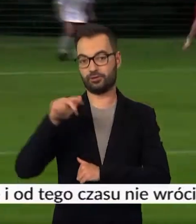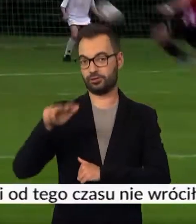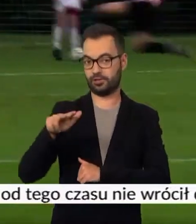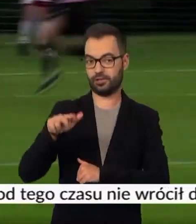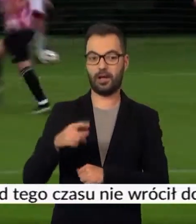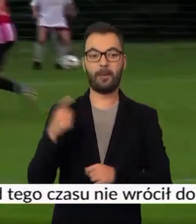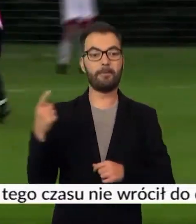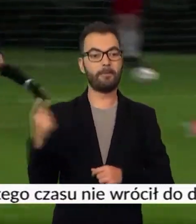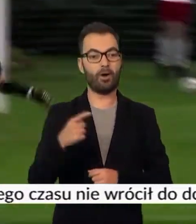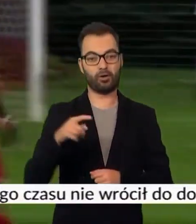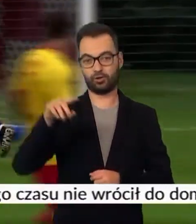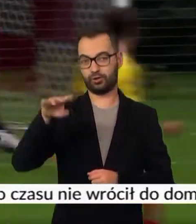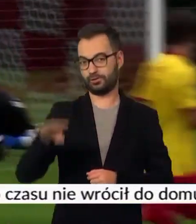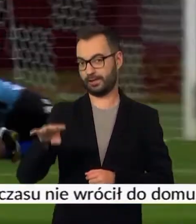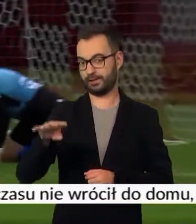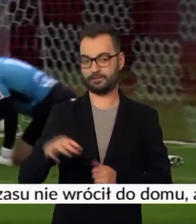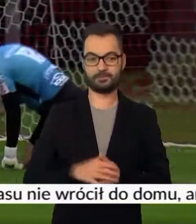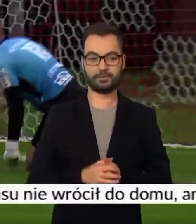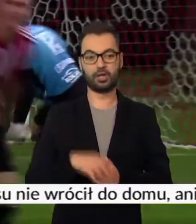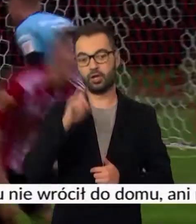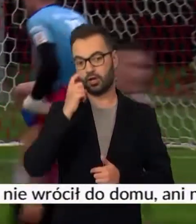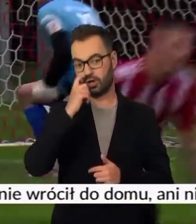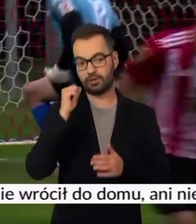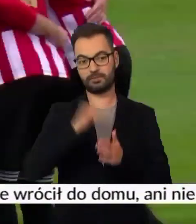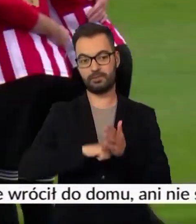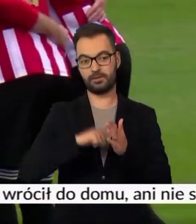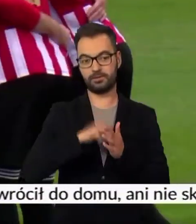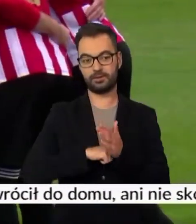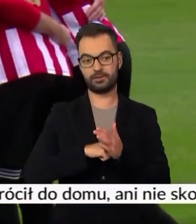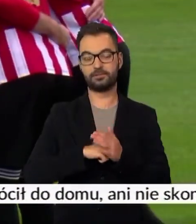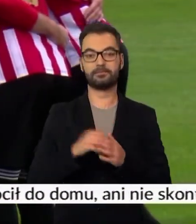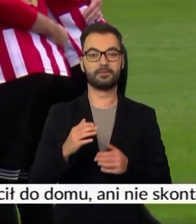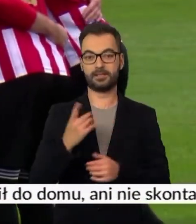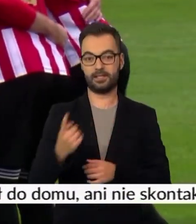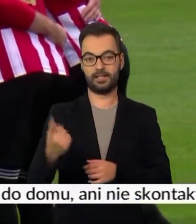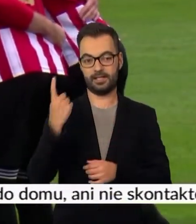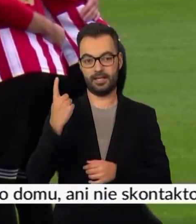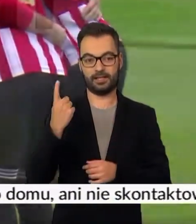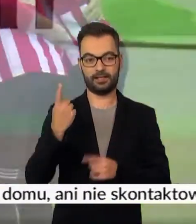Pogoń czwarta. Zespół z Grodziska Mazowieckiego pozostaje jedynym bez porażki.